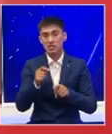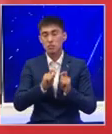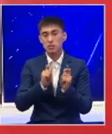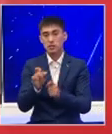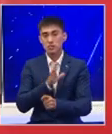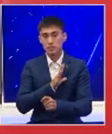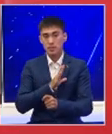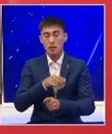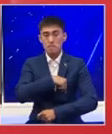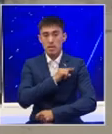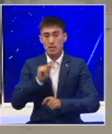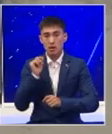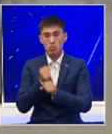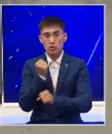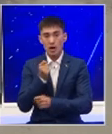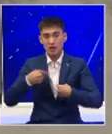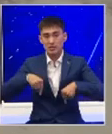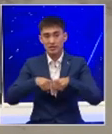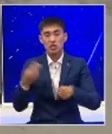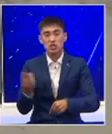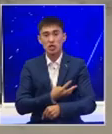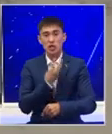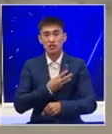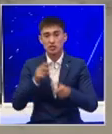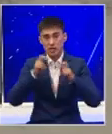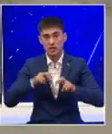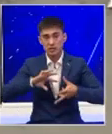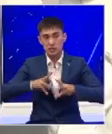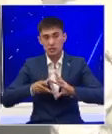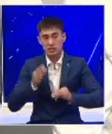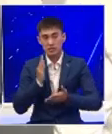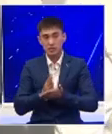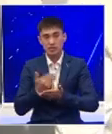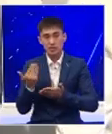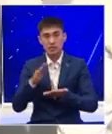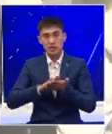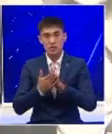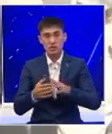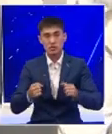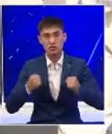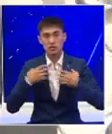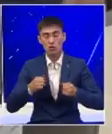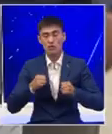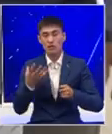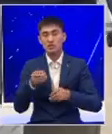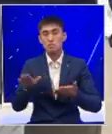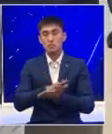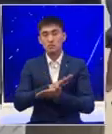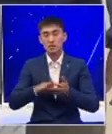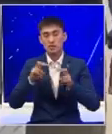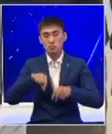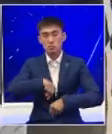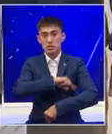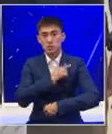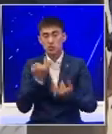призами медработники организовали для желающих диагностическое обследование состояния здоровья а также бесплатную